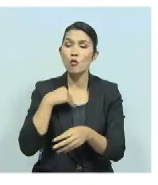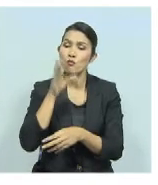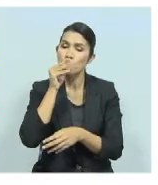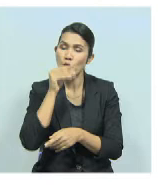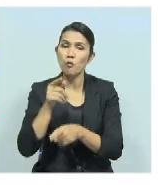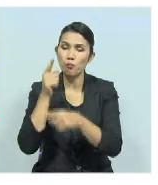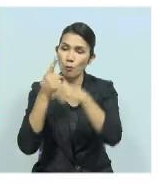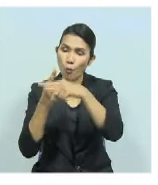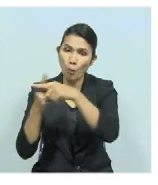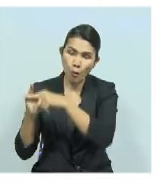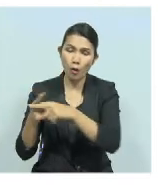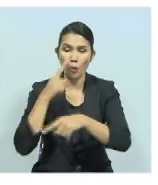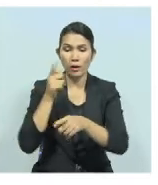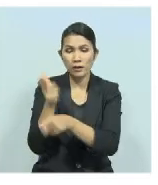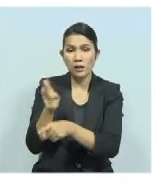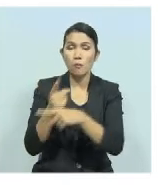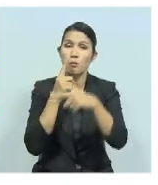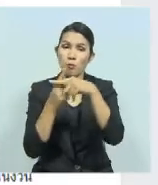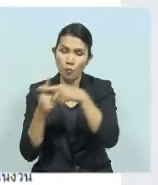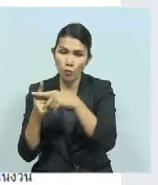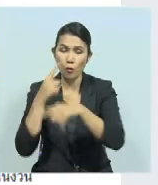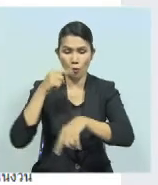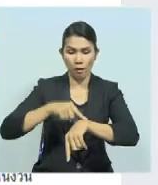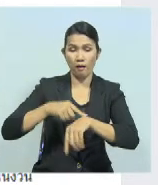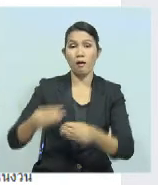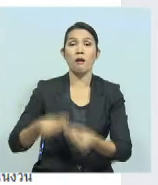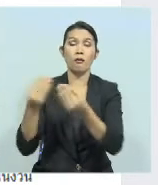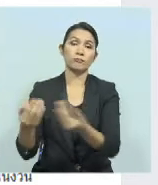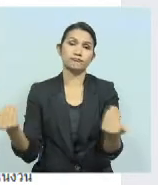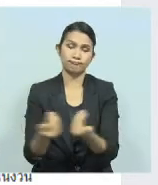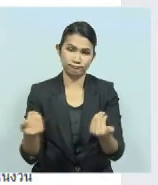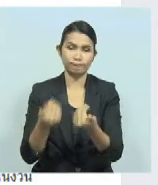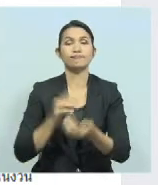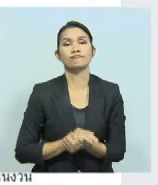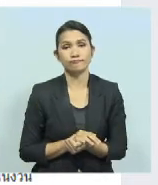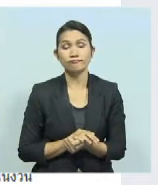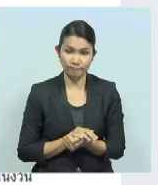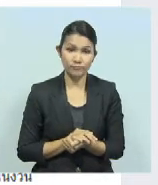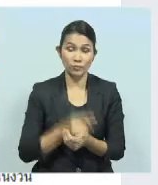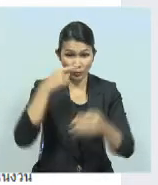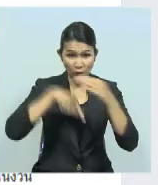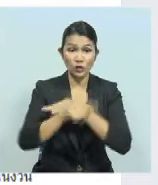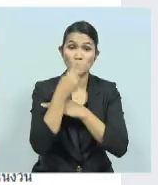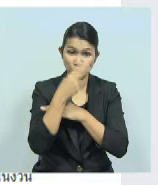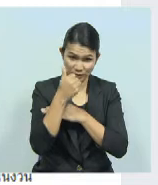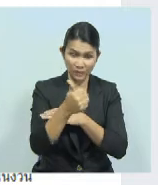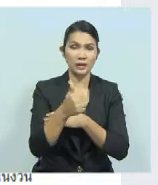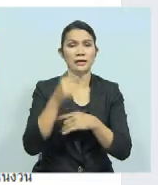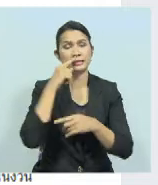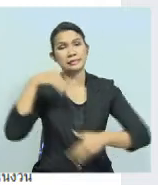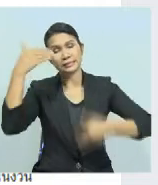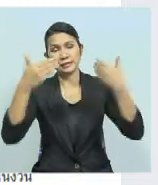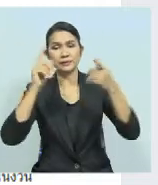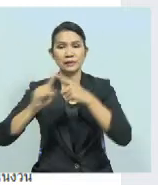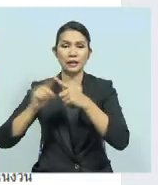การเลี้ยงดูเชิงบวกเรื่องของการให้เวลากับลูกอะค่ะ ค่ะค่ะก็เรียกว่าเข้าไปดูได้ทั้งข้อมูลไปดูกิจกร